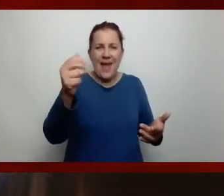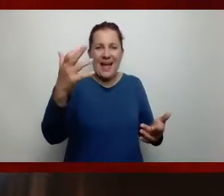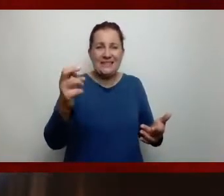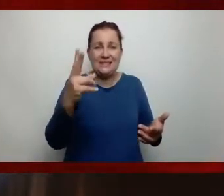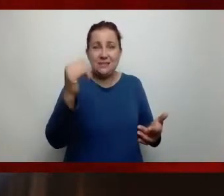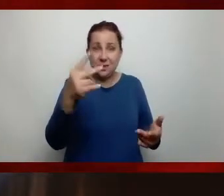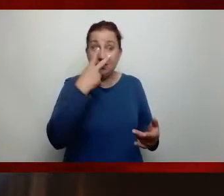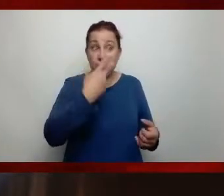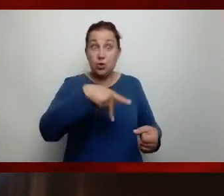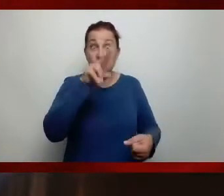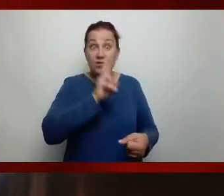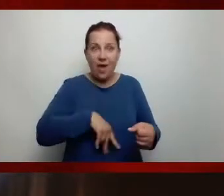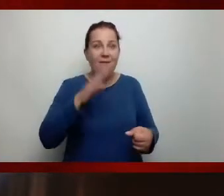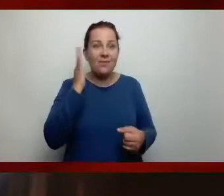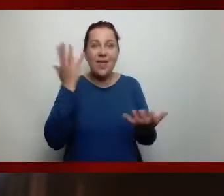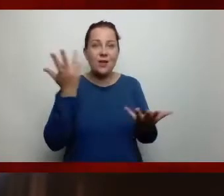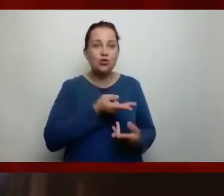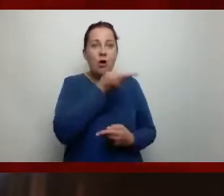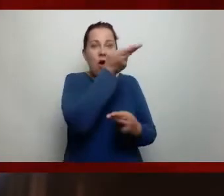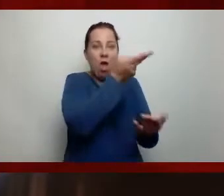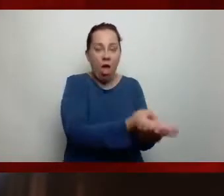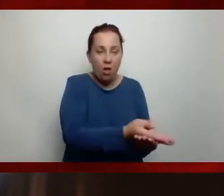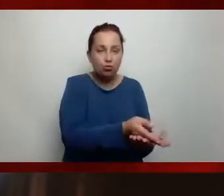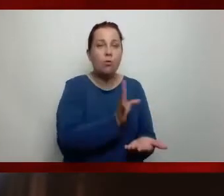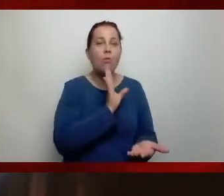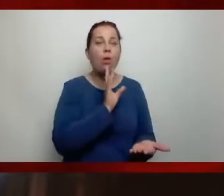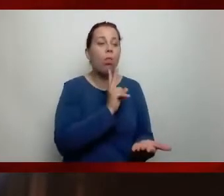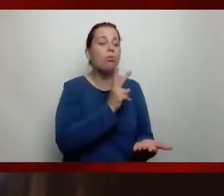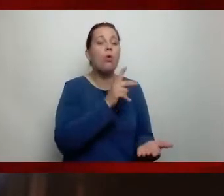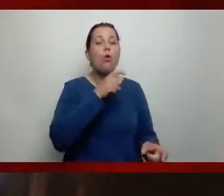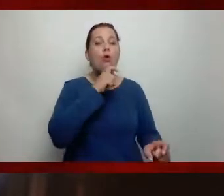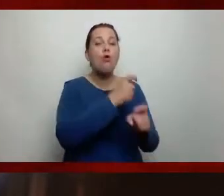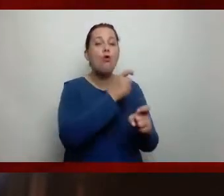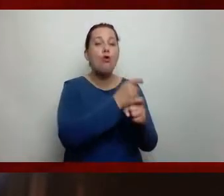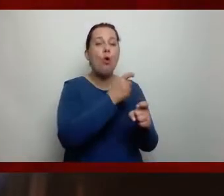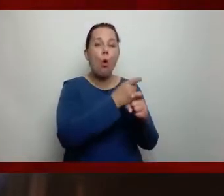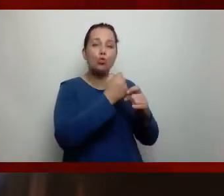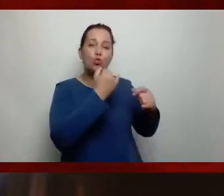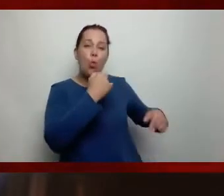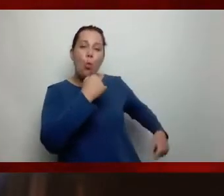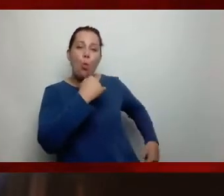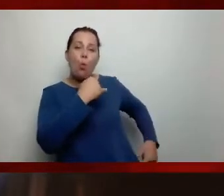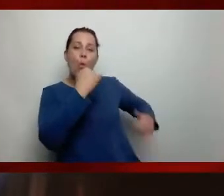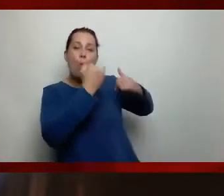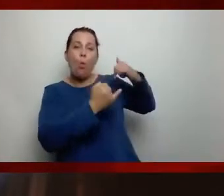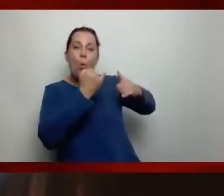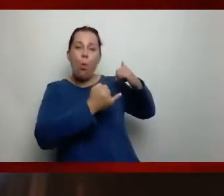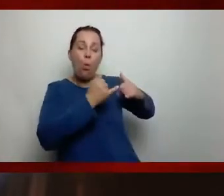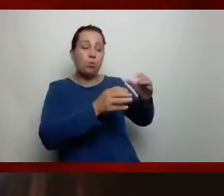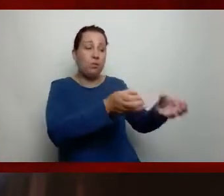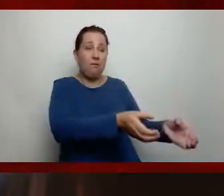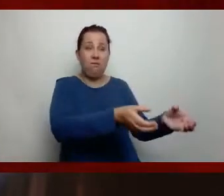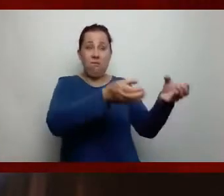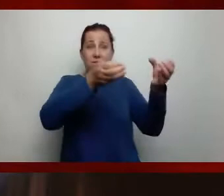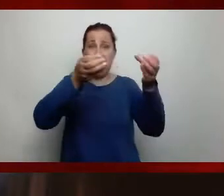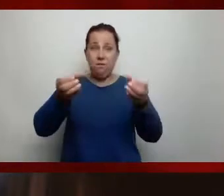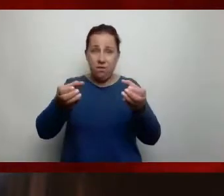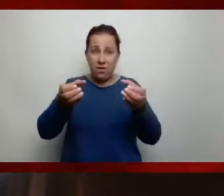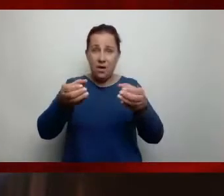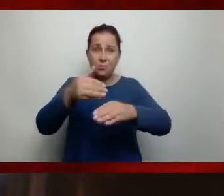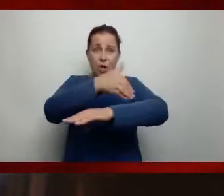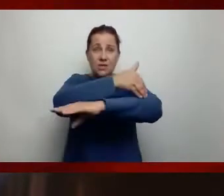pogrzebu Witkacego. Mieli stamtąd wyciągnąć kość od udzia, zmielić maszynce do mięsa, żeby przewieźć przez granicę